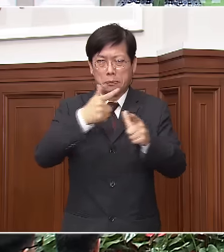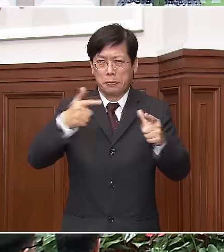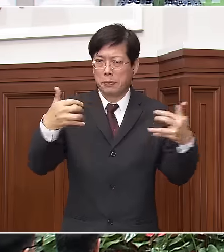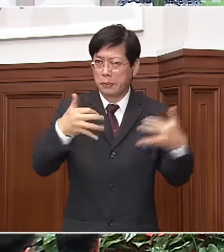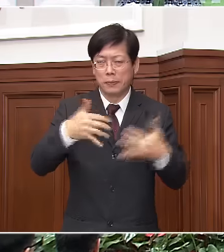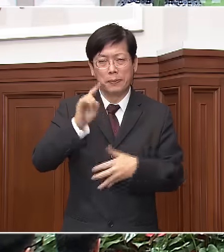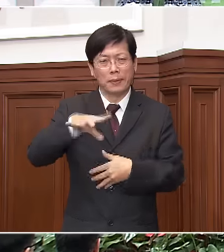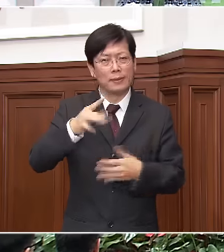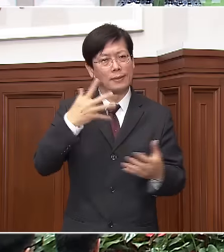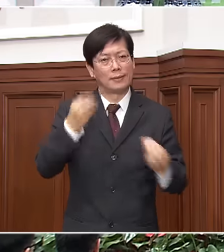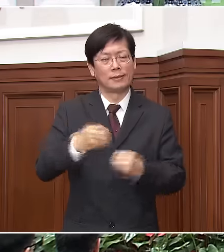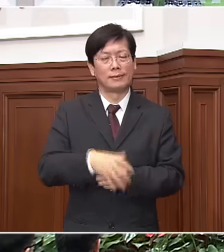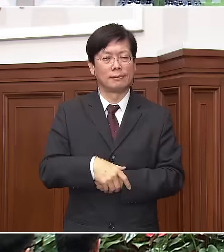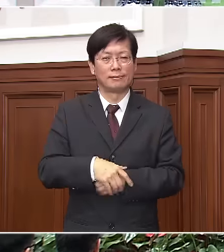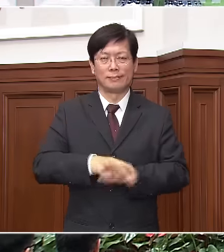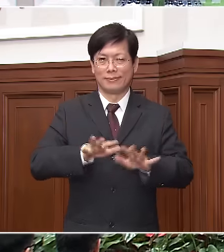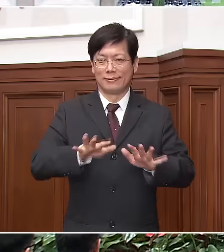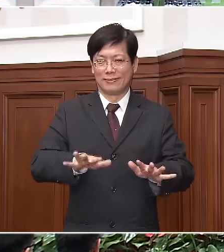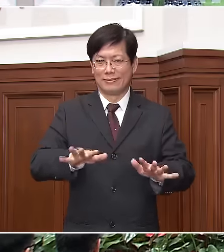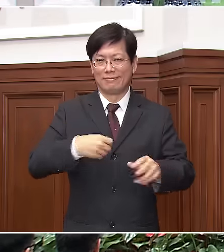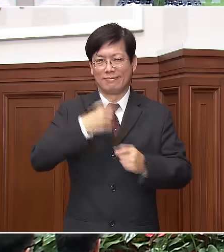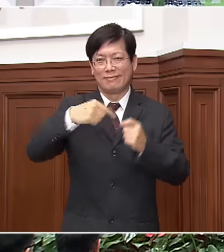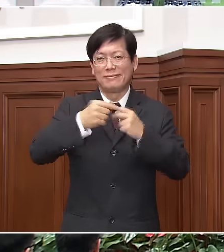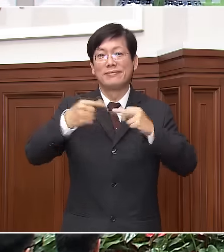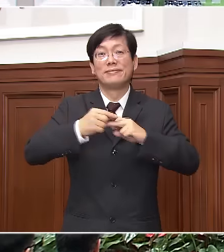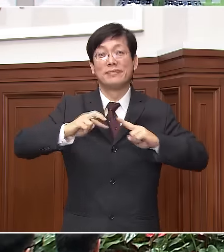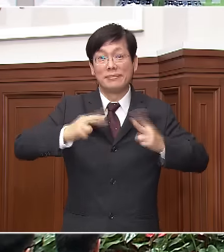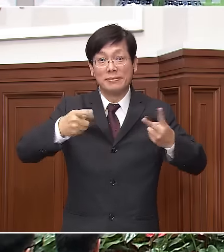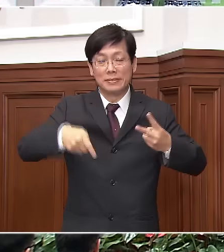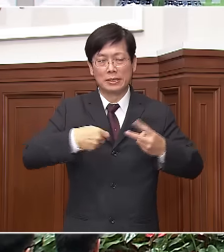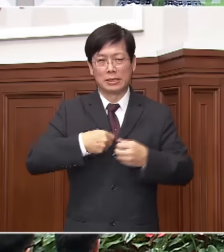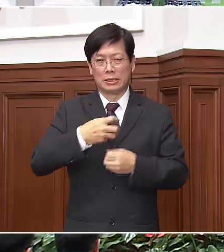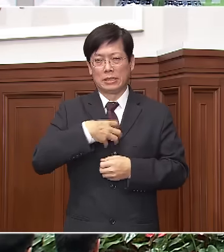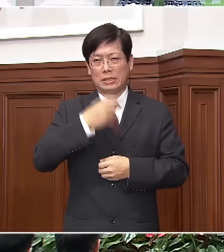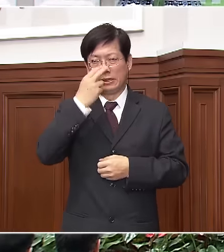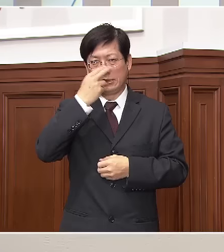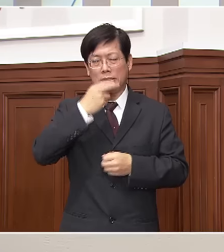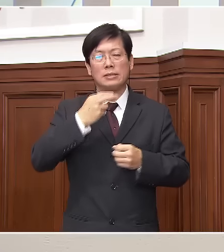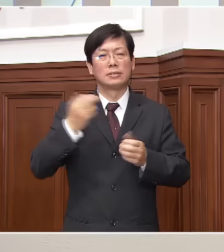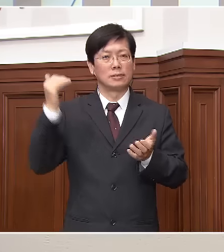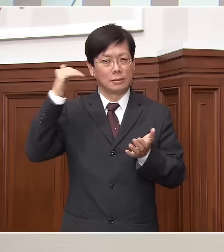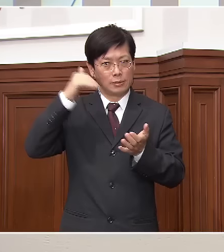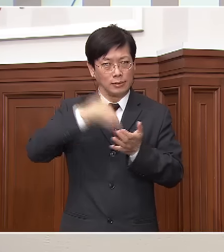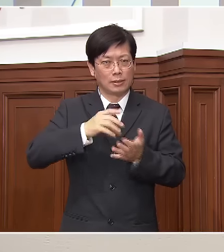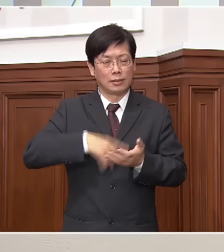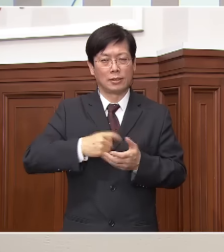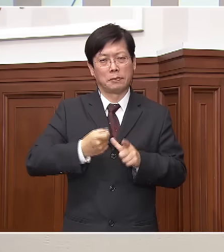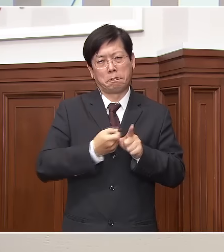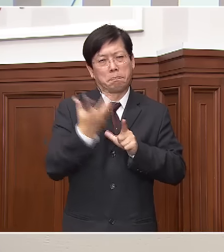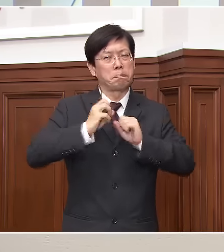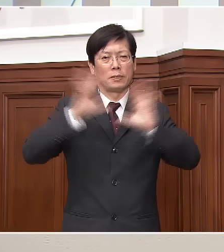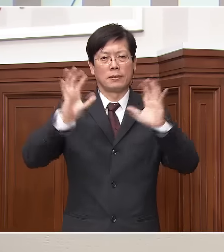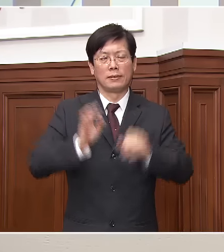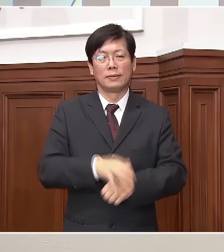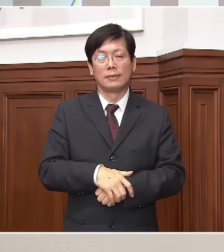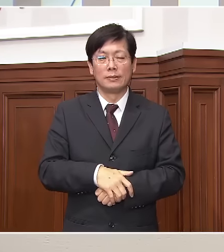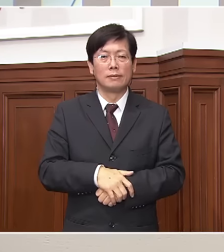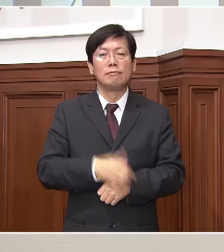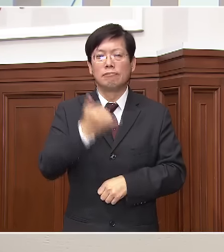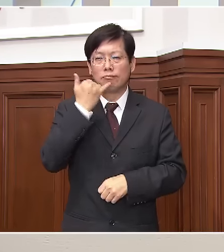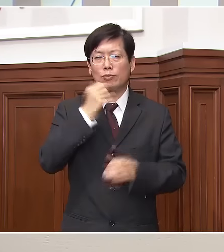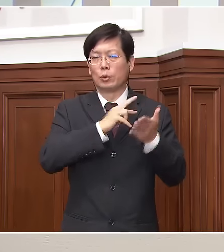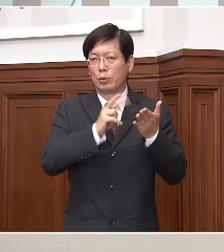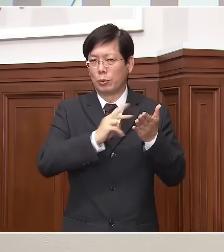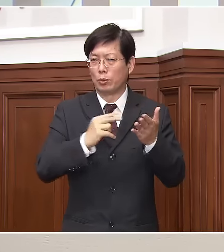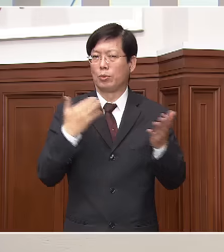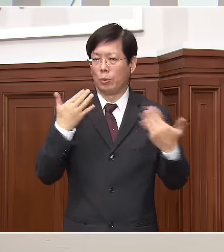问题。现在年金制度的危机终于被摊在阳光下，让我们更了解